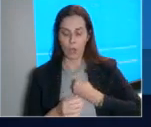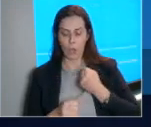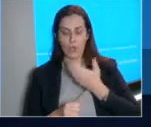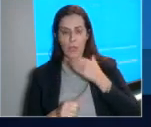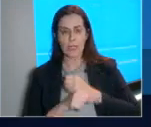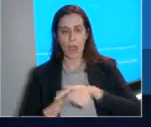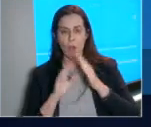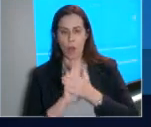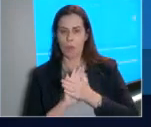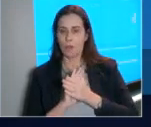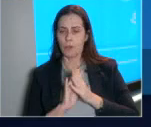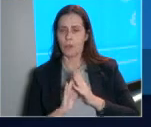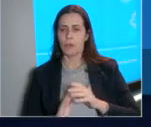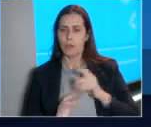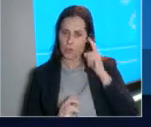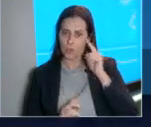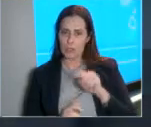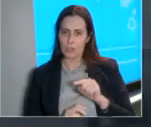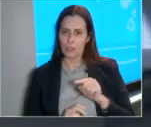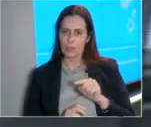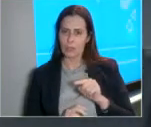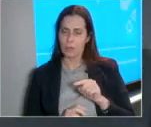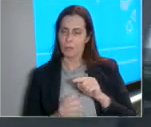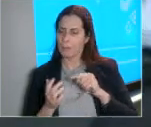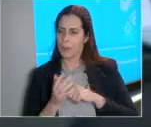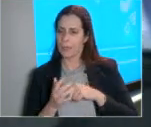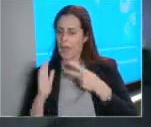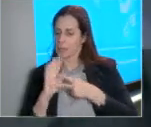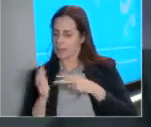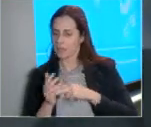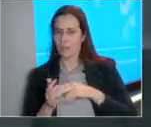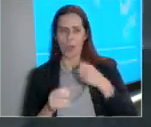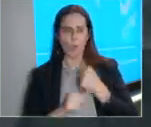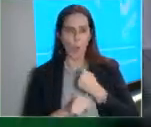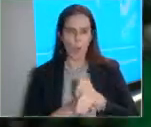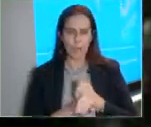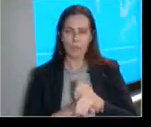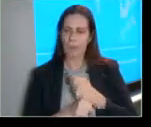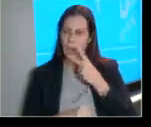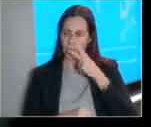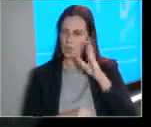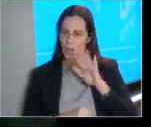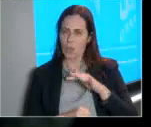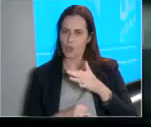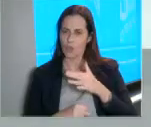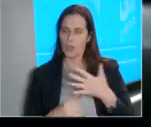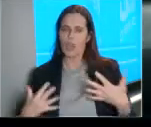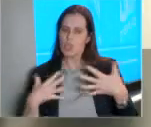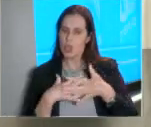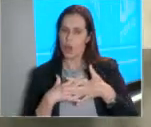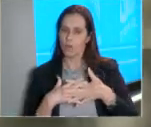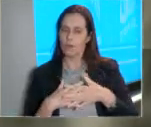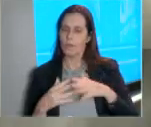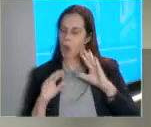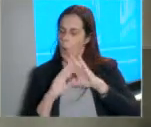העניין, וההתנהלות לכל אורך הדרך, בין הדרגים האסטרטגיים, האופרטיביים, הטקטיים, ראינו שיש חיבור ודברים